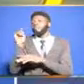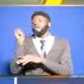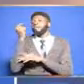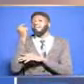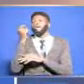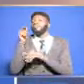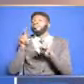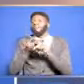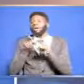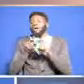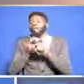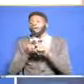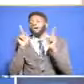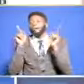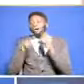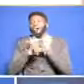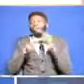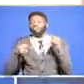Maraga.